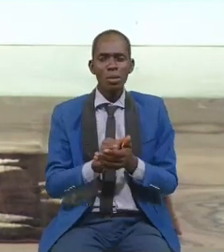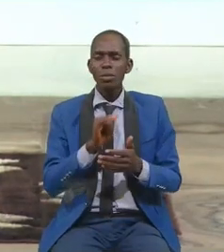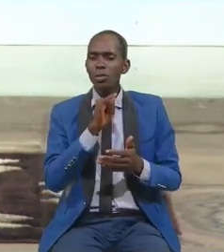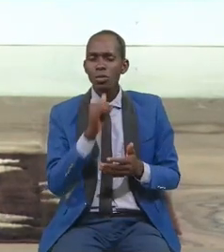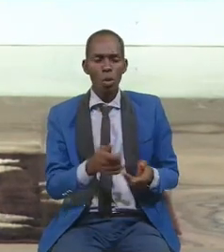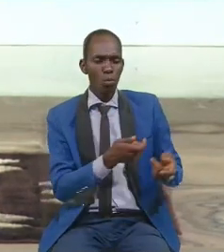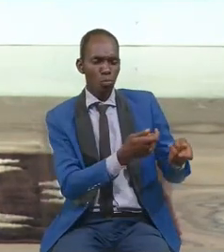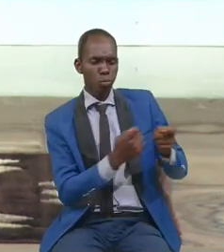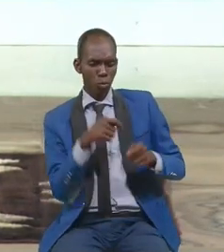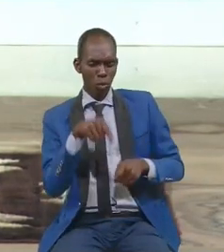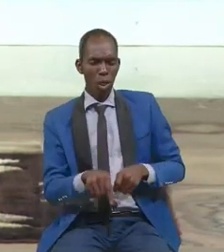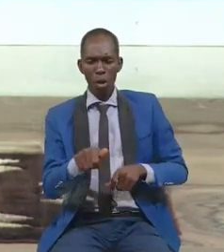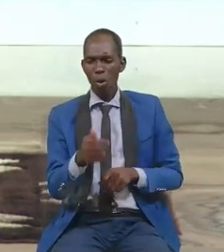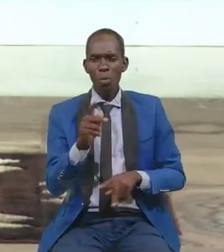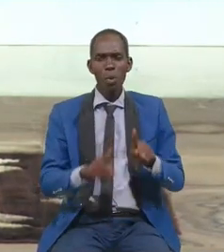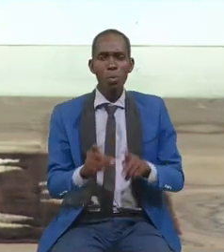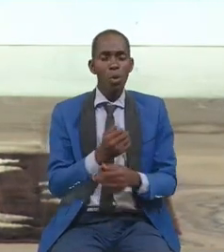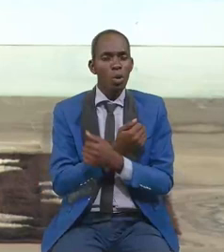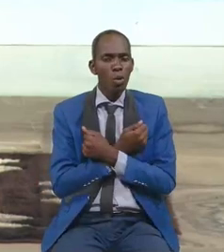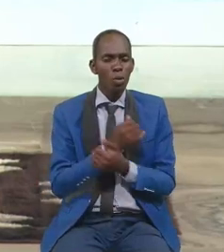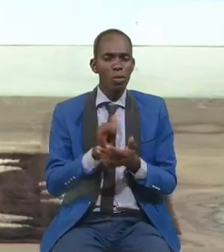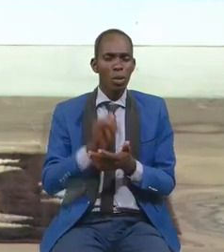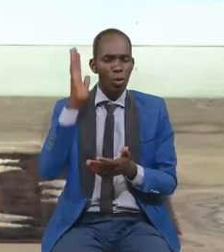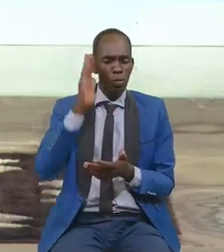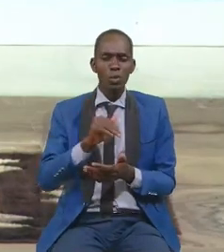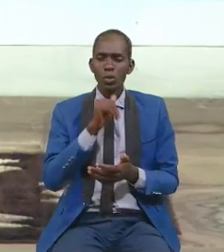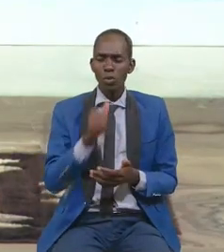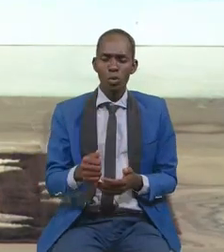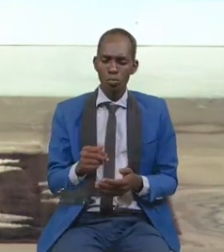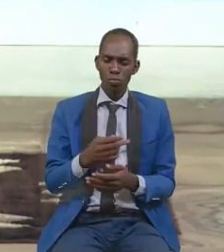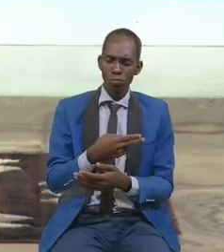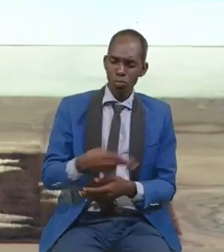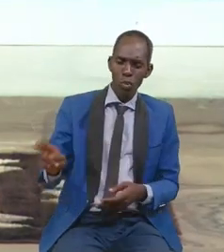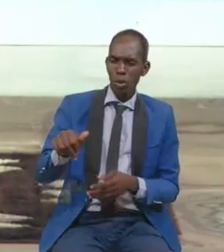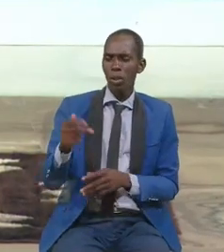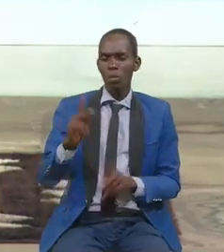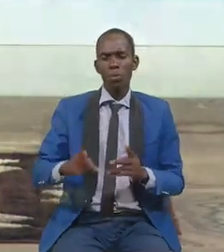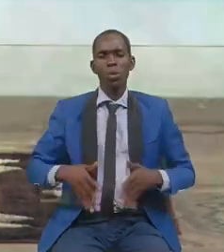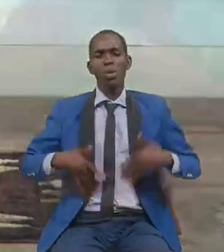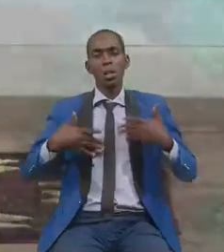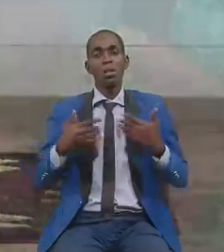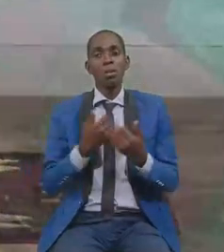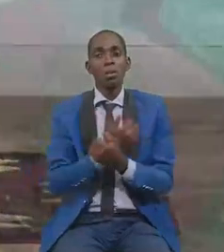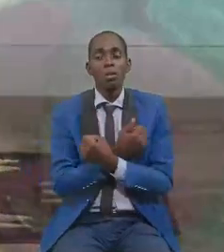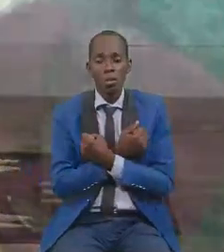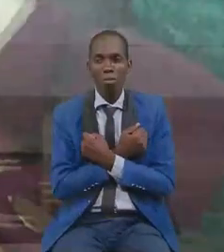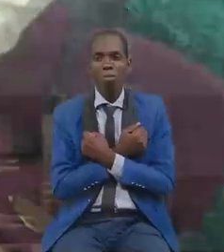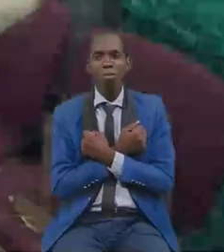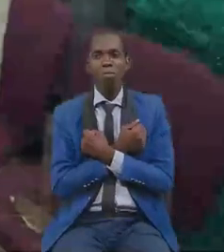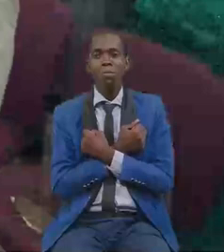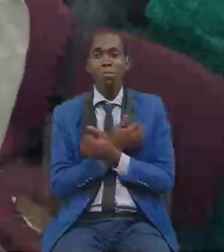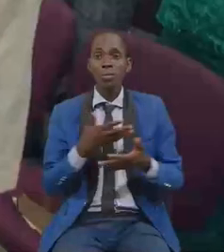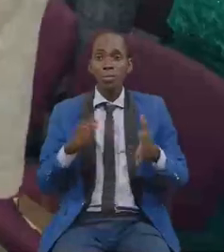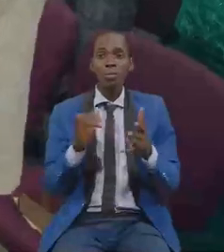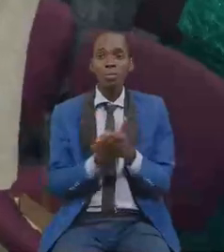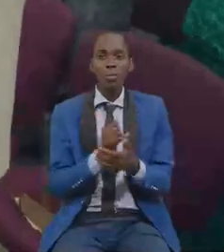ne dénigre pas les autres. L'amour qui ne foule pas aux pieds les autres. L'amour. Que l'amour soit